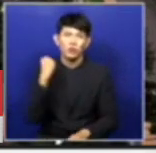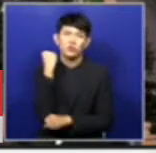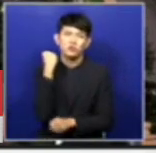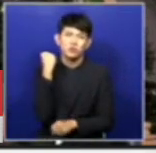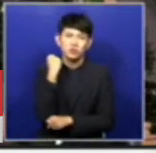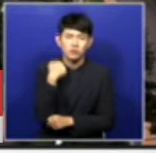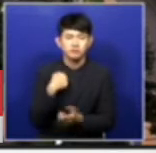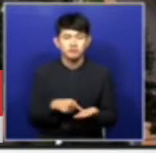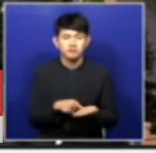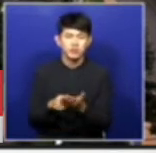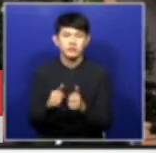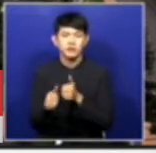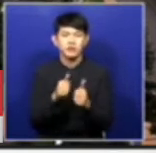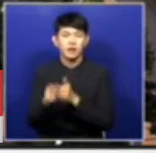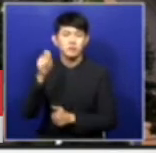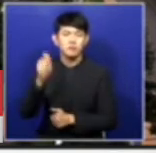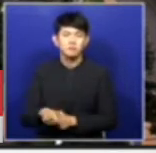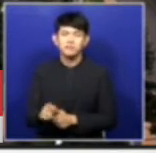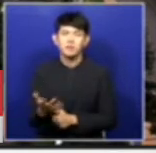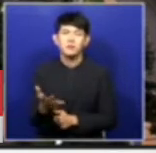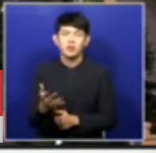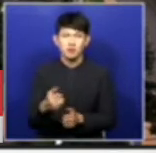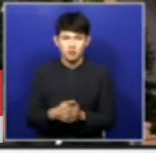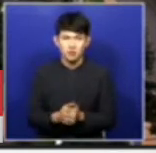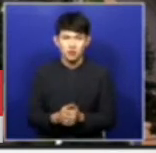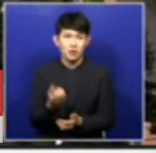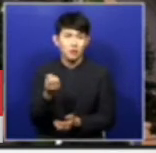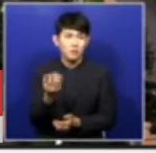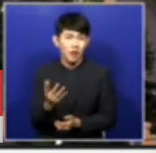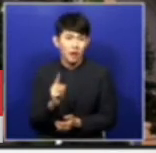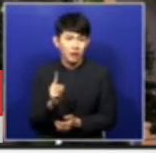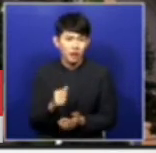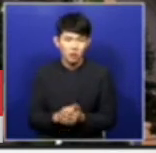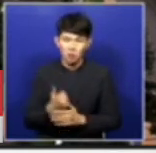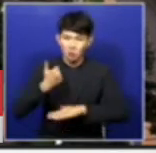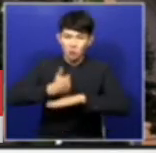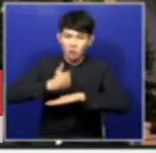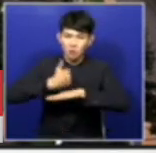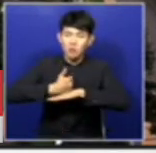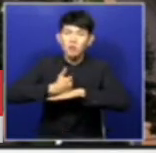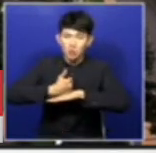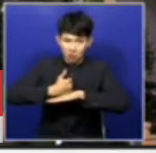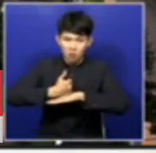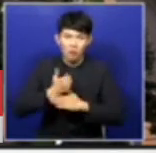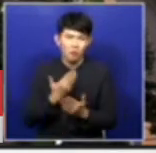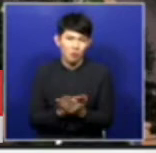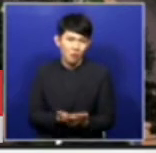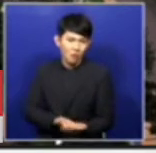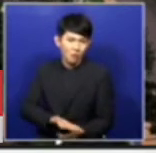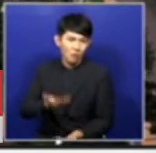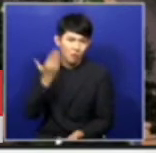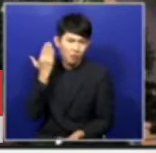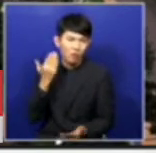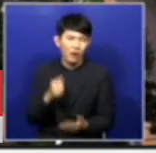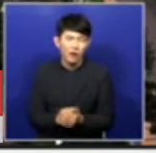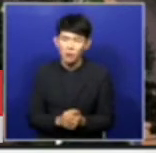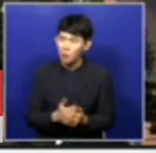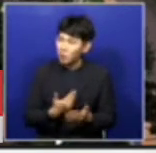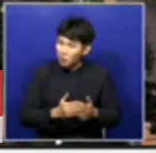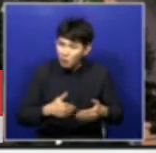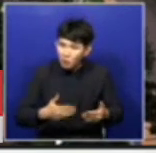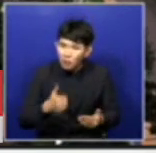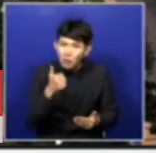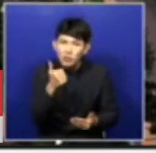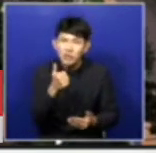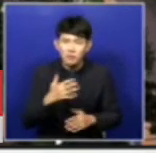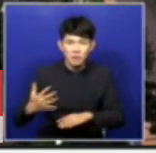ายื่นประมูลหรอกครับส่วนใหญ่จะเป็นข้าบดีเป็นคนมีเงินมีอันจะกินเป็น